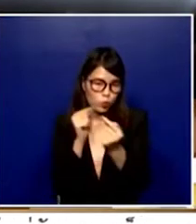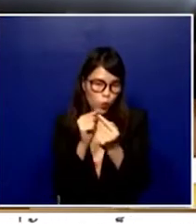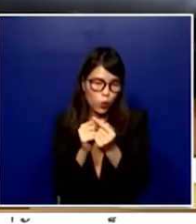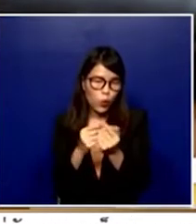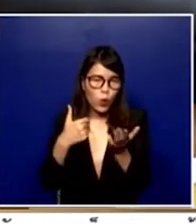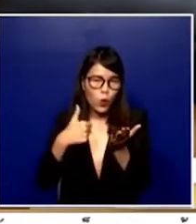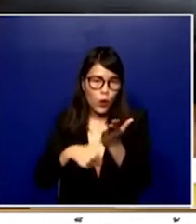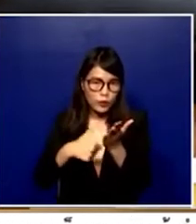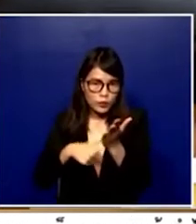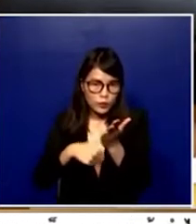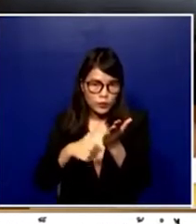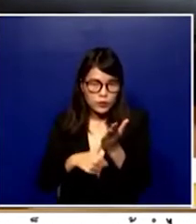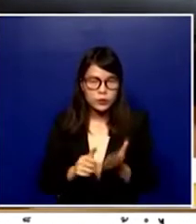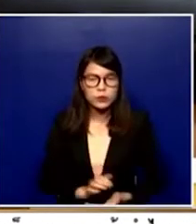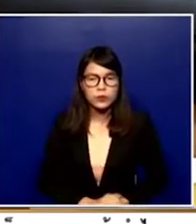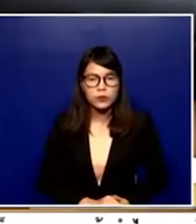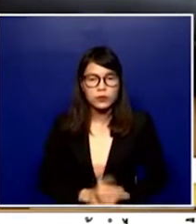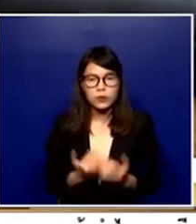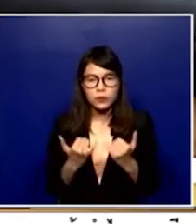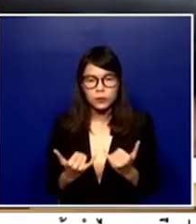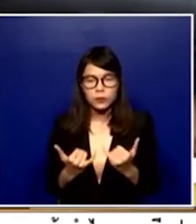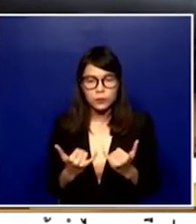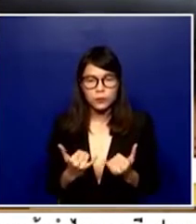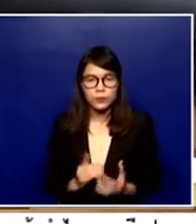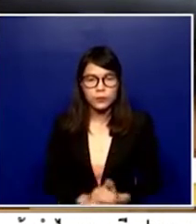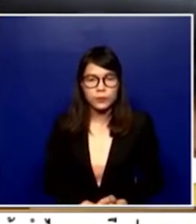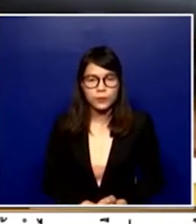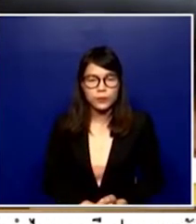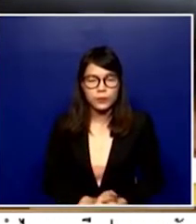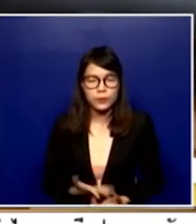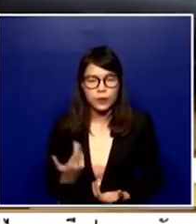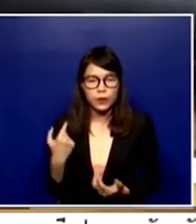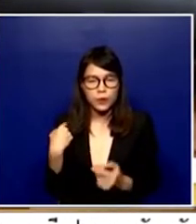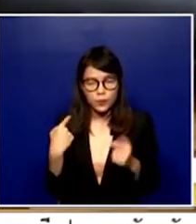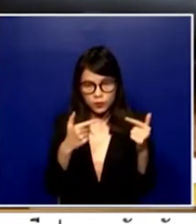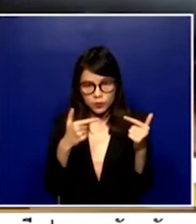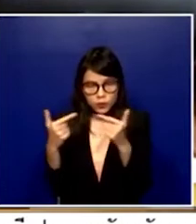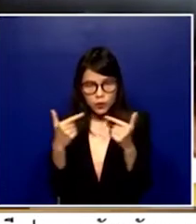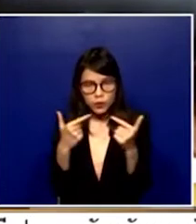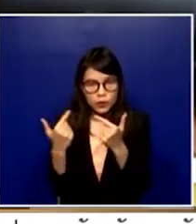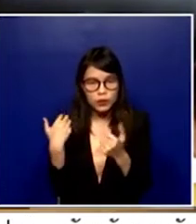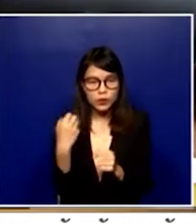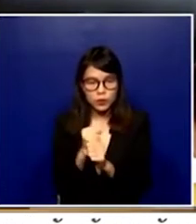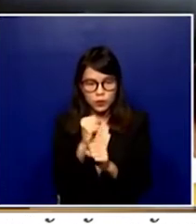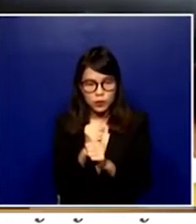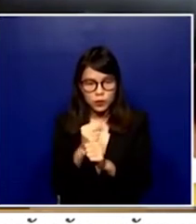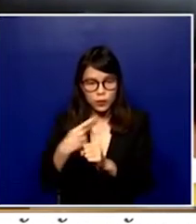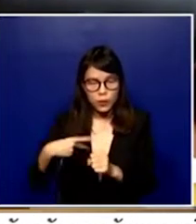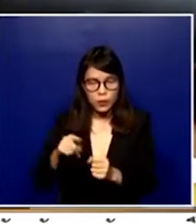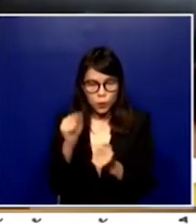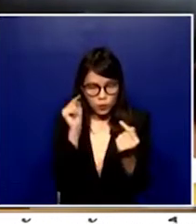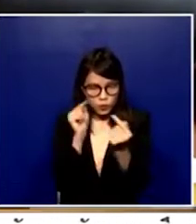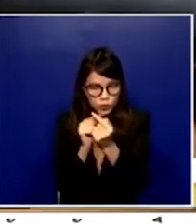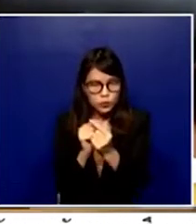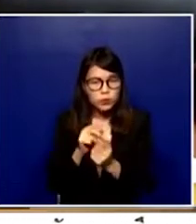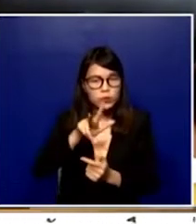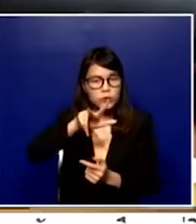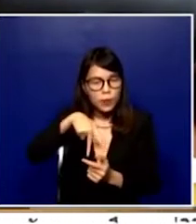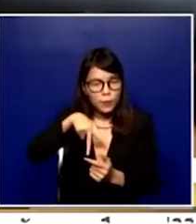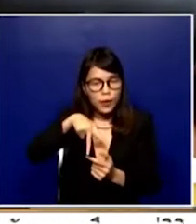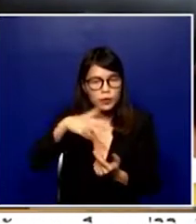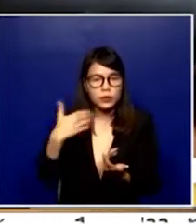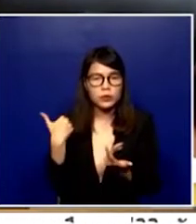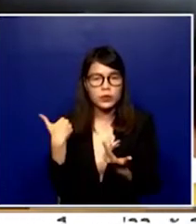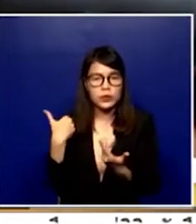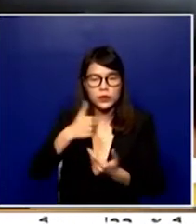อย่ไรก็ตาม ท่านประฐาน ถ้าจะมีขอตัวแยงการรับประโยน์อื่นใด 300,000 บาทที่เป